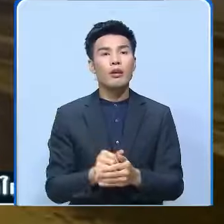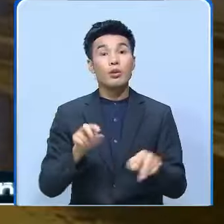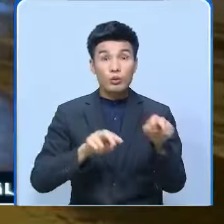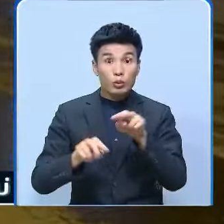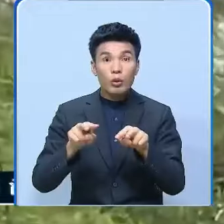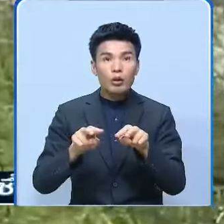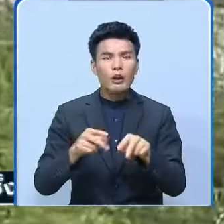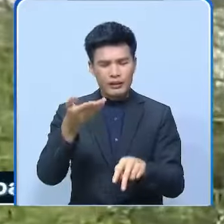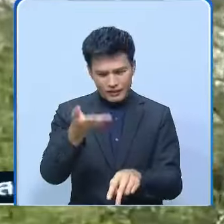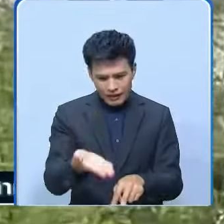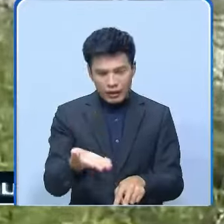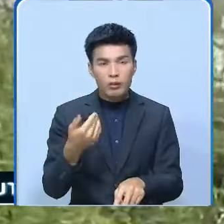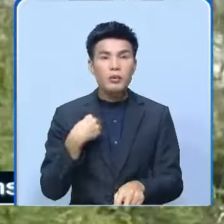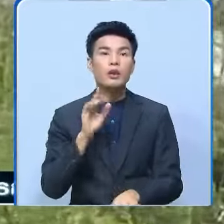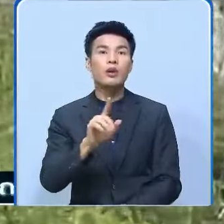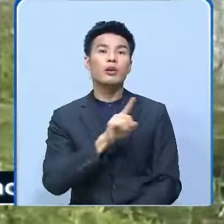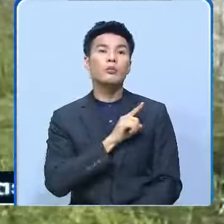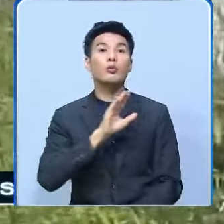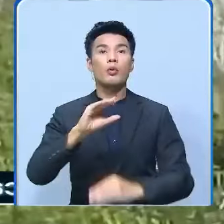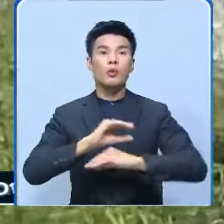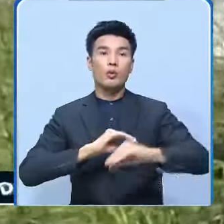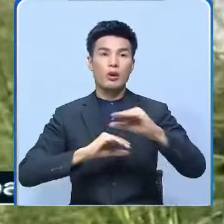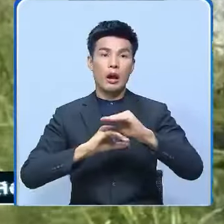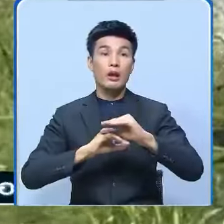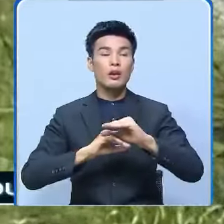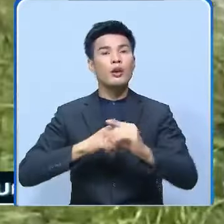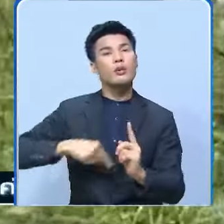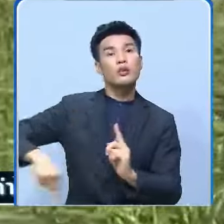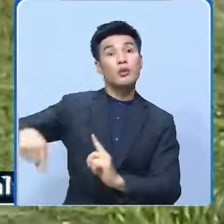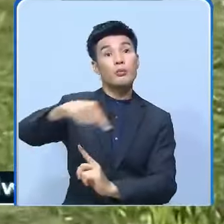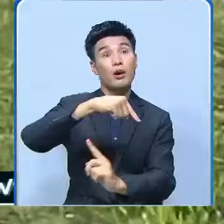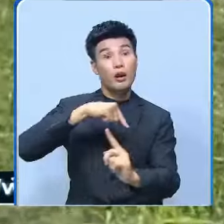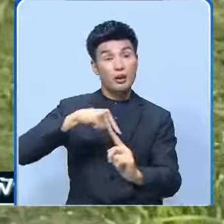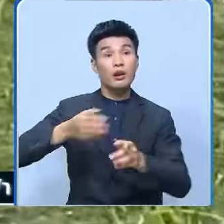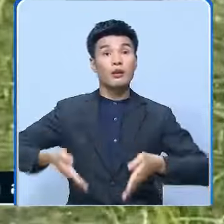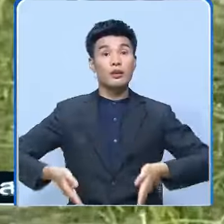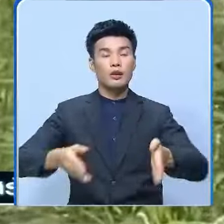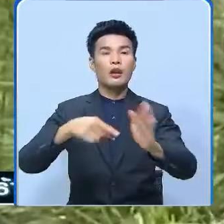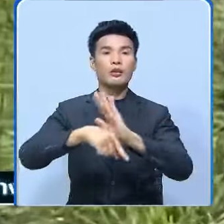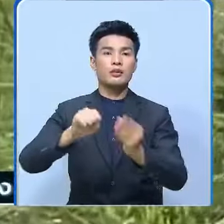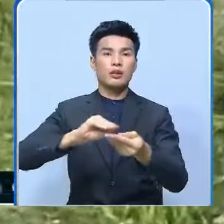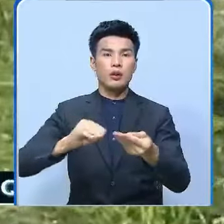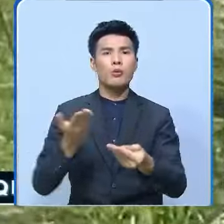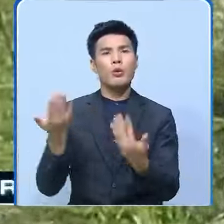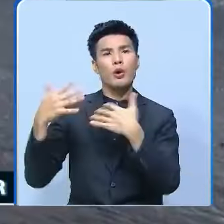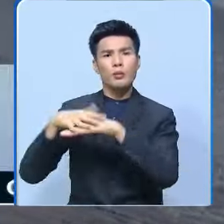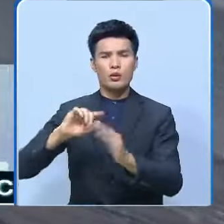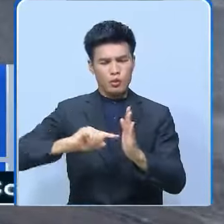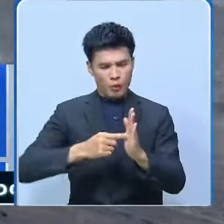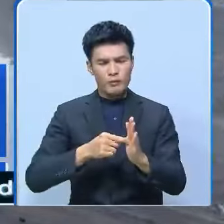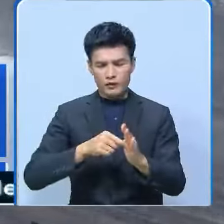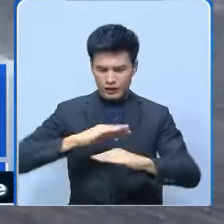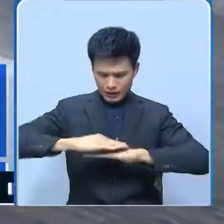พบว่าจุดนี้เนี่ยเป็นความรับผิดชอบของโครงการสะพานกลับรถซึ่งแขวงทางหลวงฉะเชิงเทราก็ได้มีการประสานให้ซ่อมแซมหลายครั้งแ